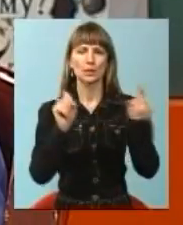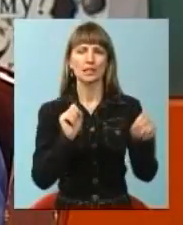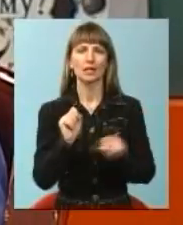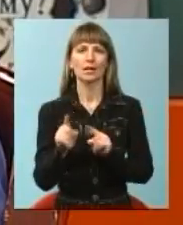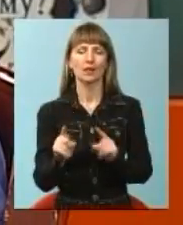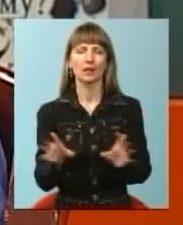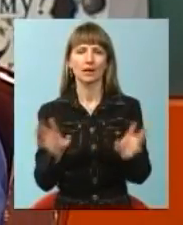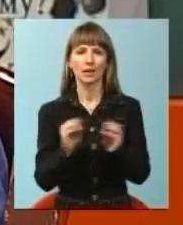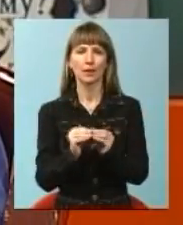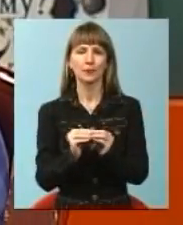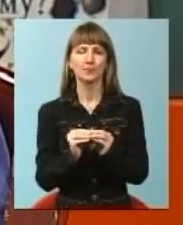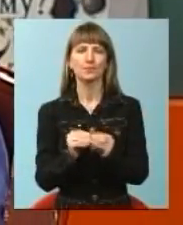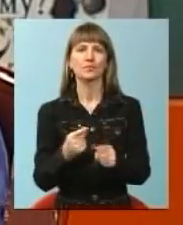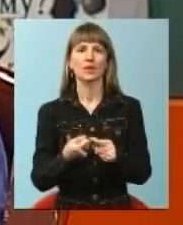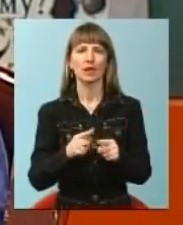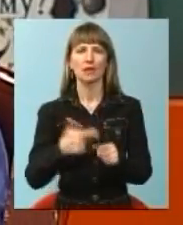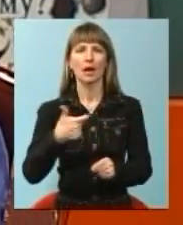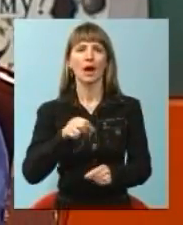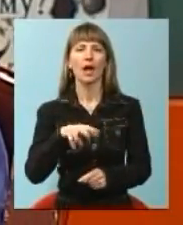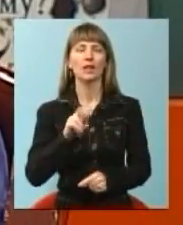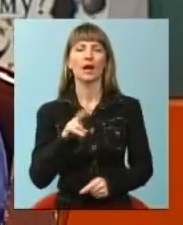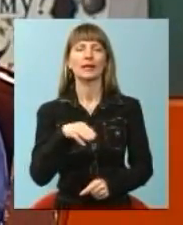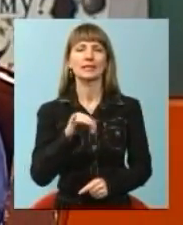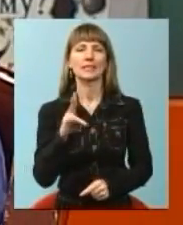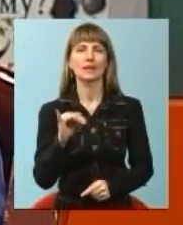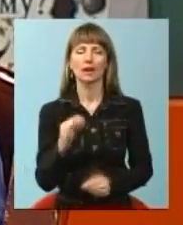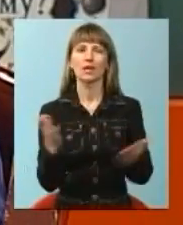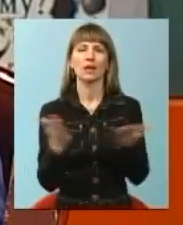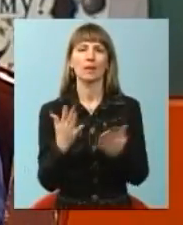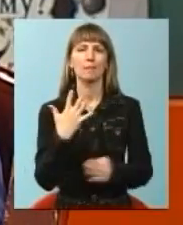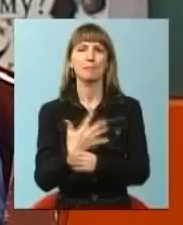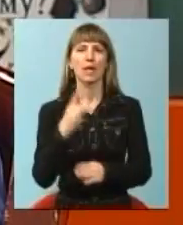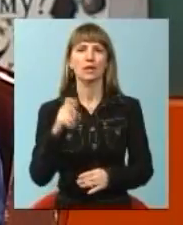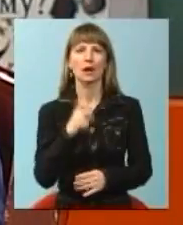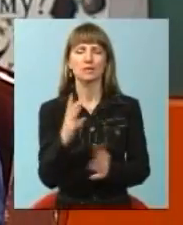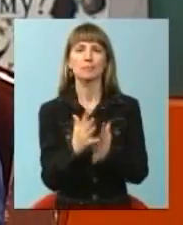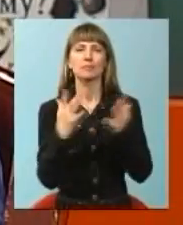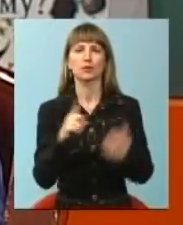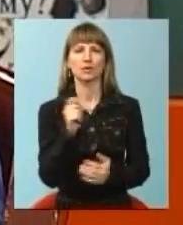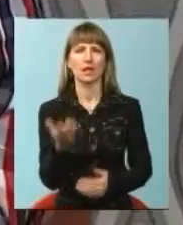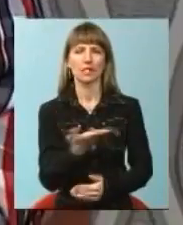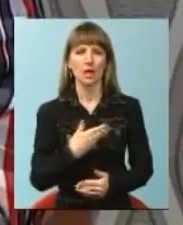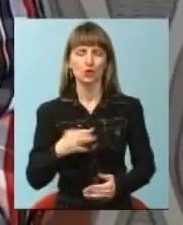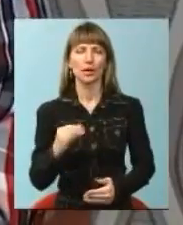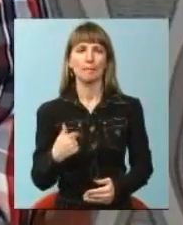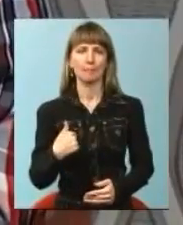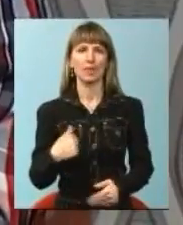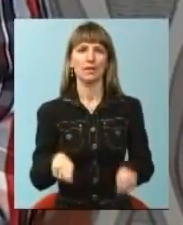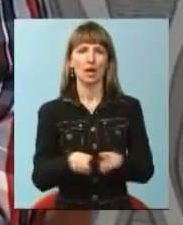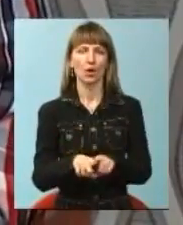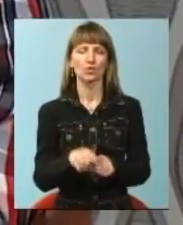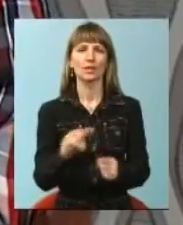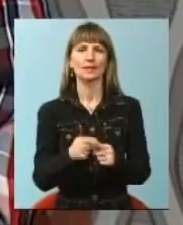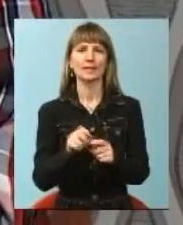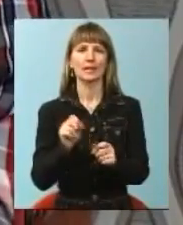не созір'я, а все, галактика така собі. Угу. Яка в 5 разів більше за нашу. І ми також ці деякі зірки